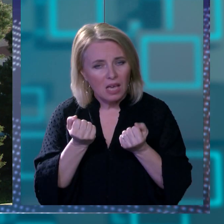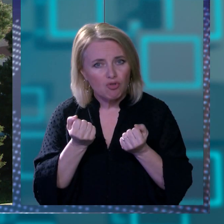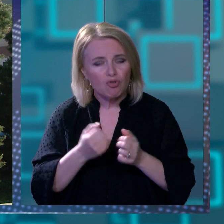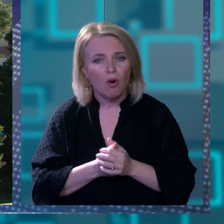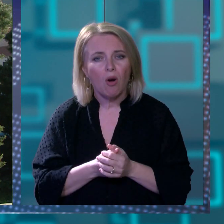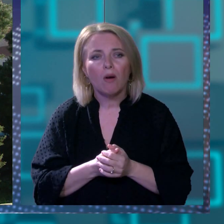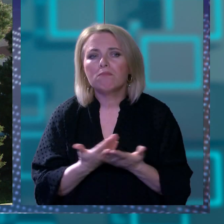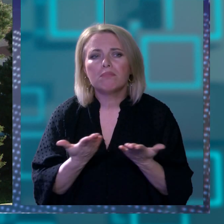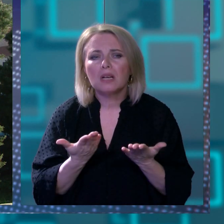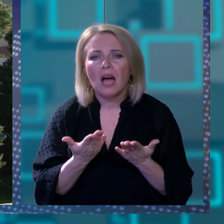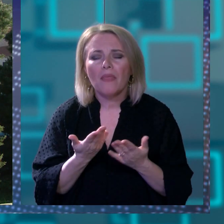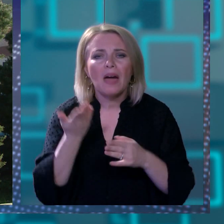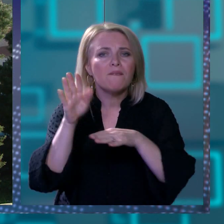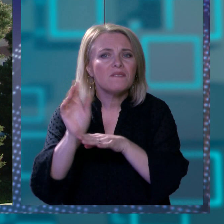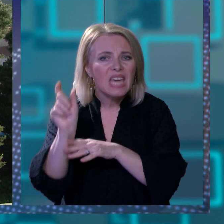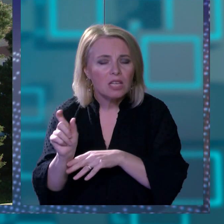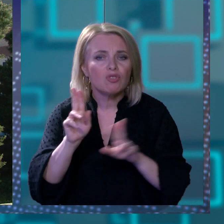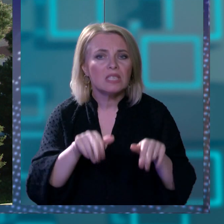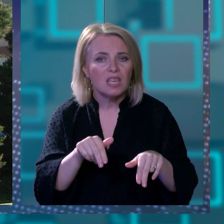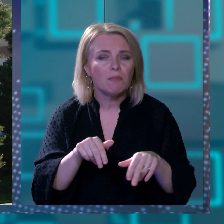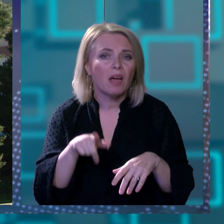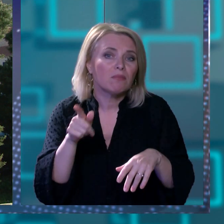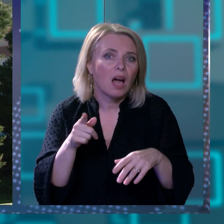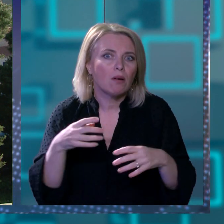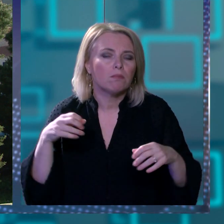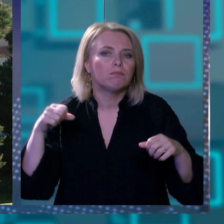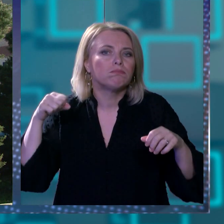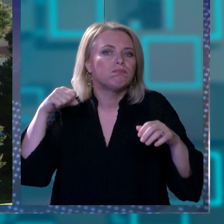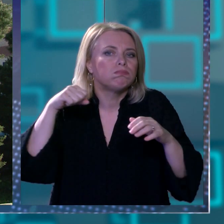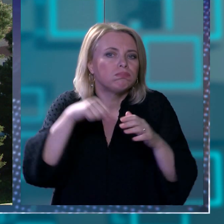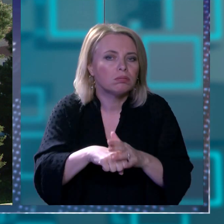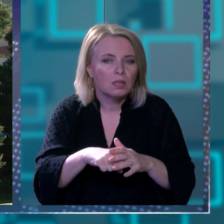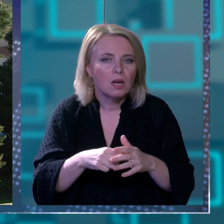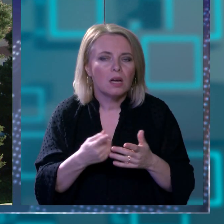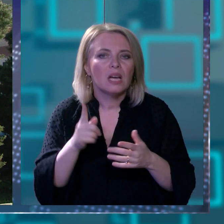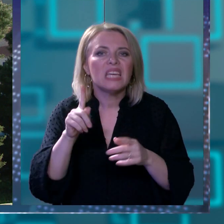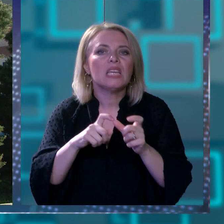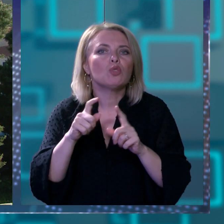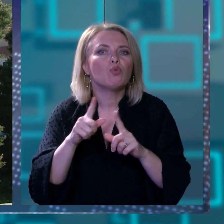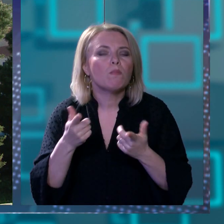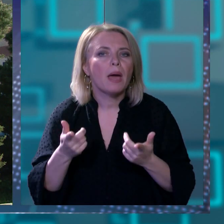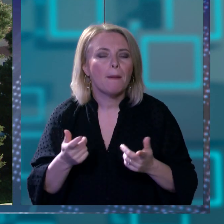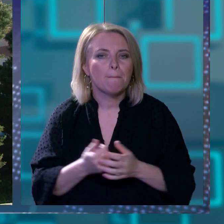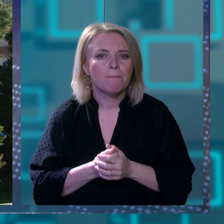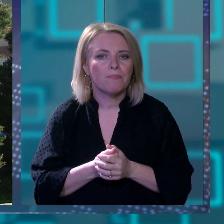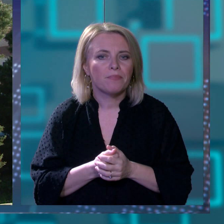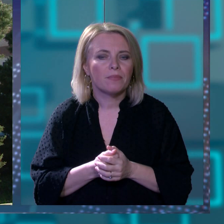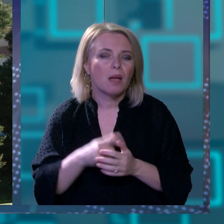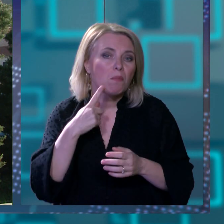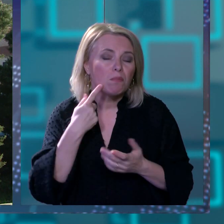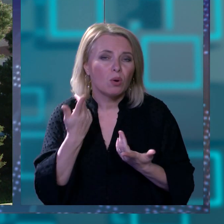kad vijećnici imaju tako agresivne istupe,